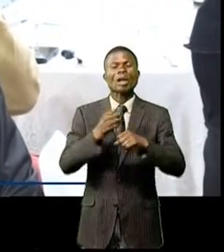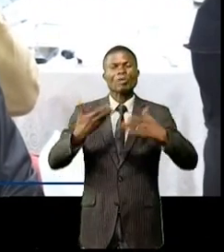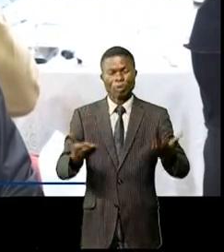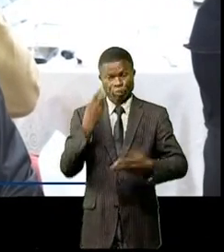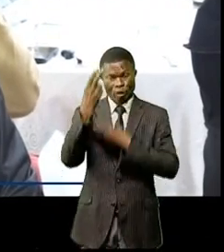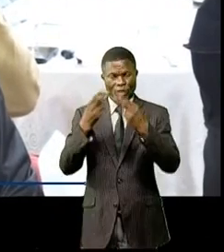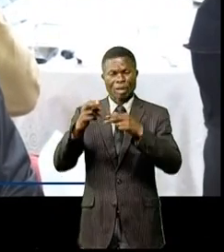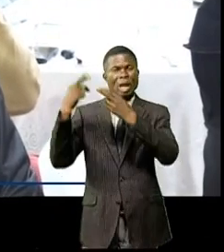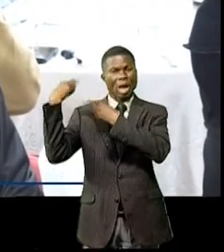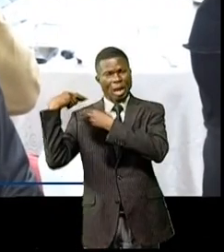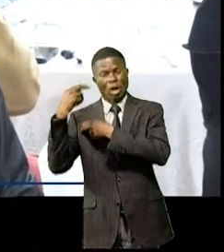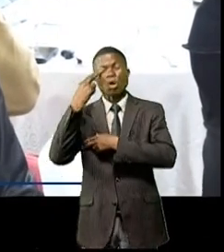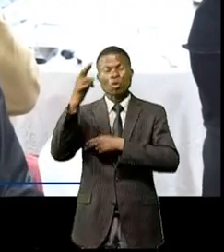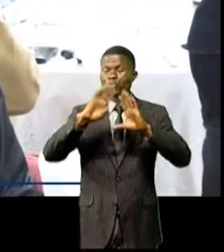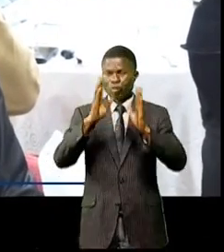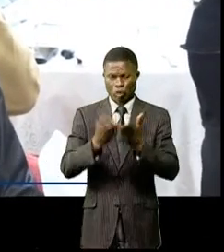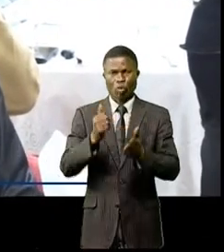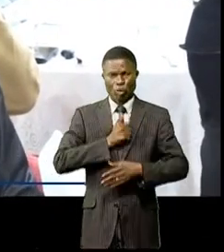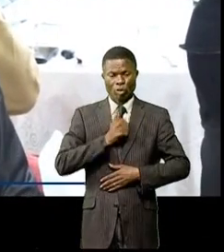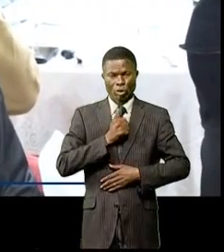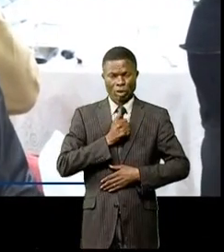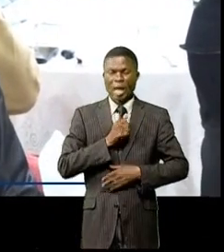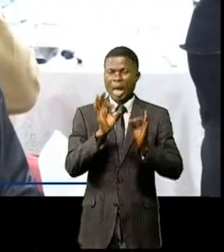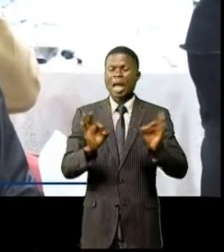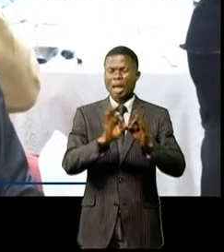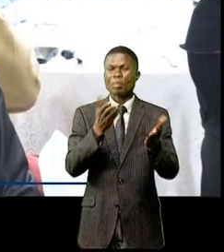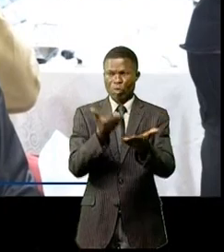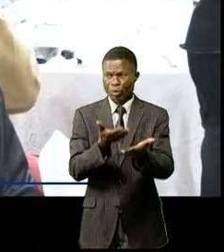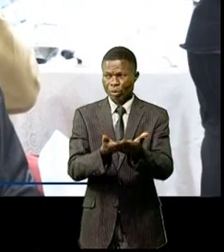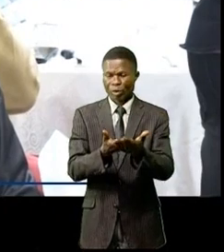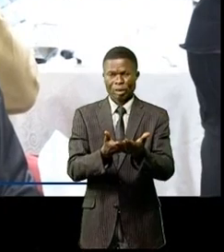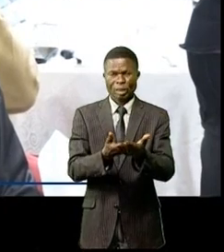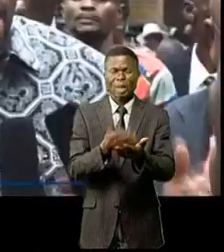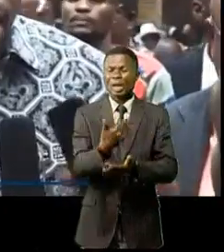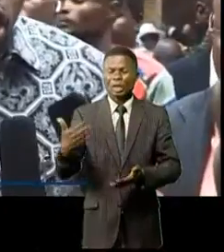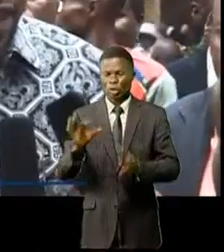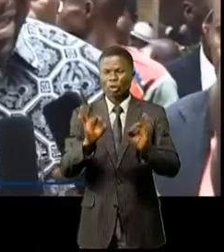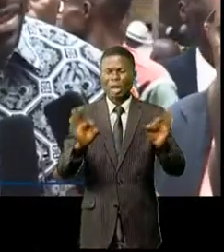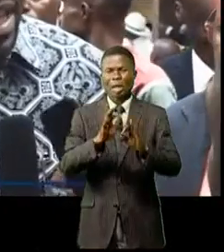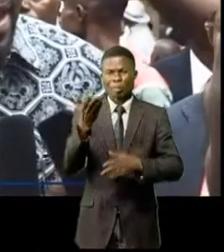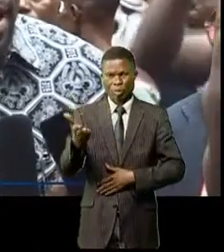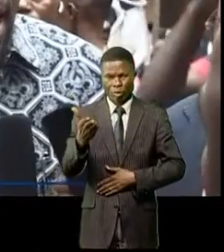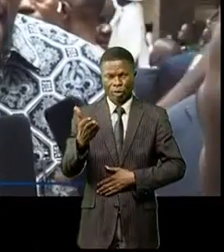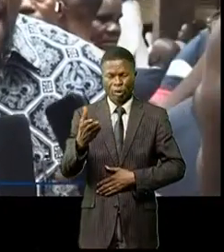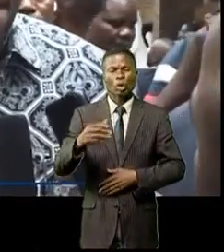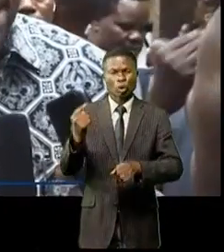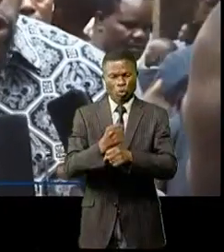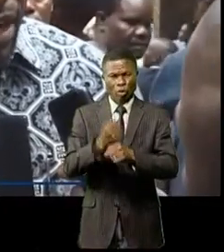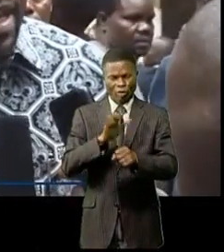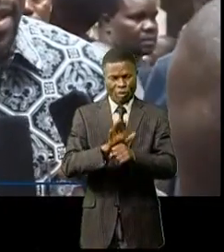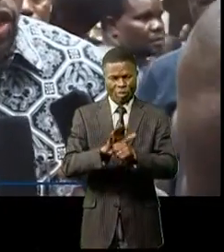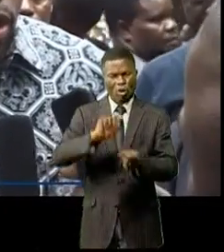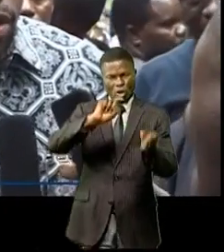visiter la radio, j'ai vu ce que j'ai vu. Vous avez l'essentiel. Vous avez l'essentiel. On va s'atteler à